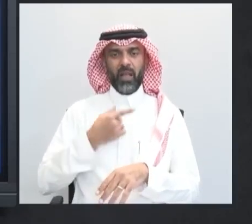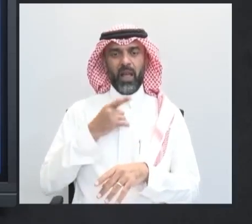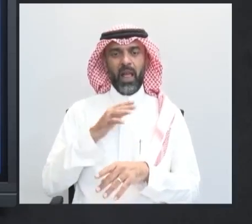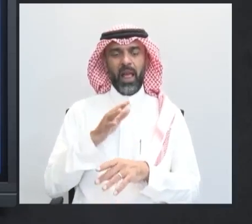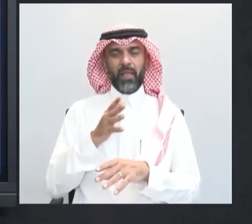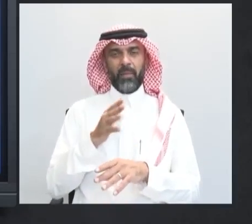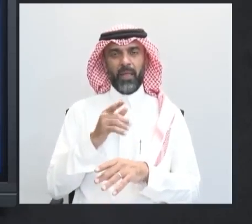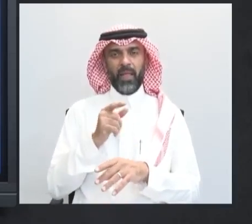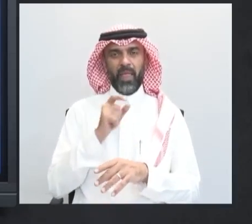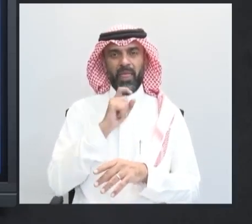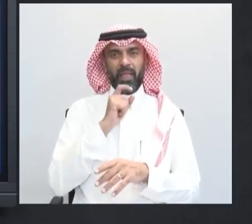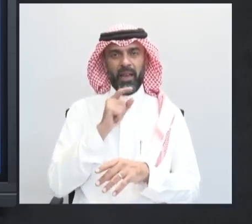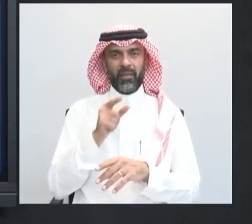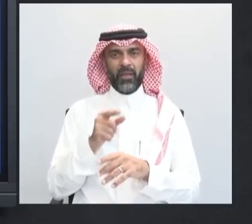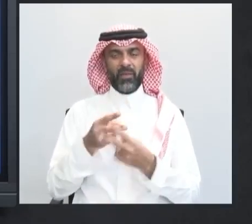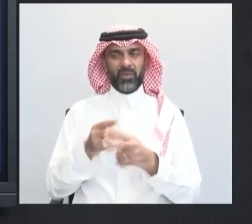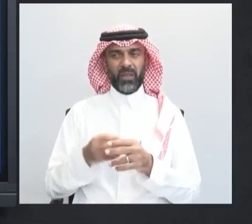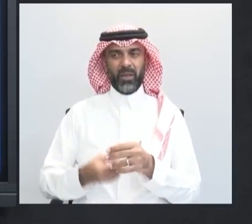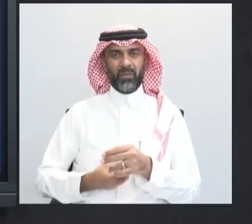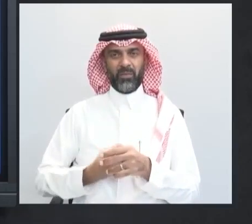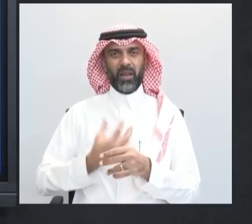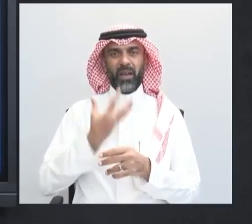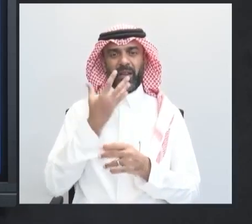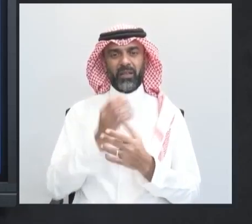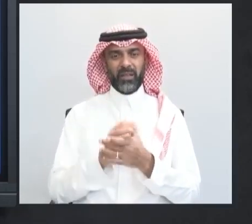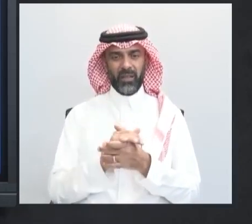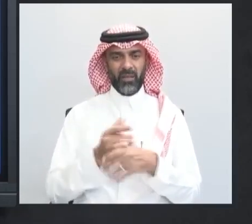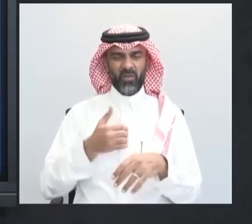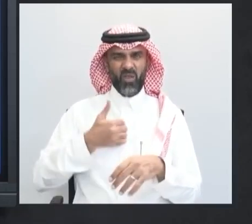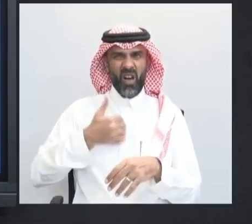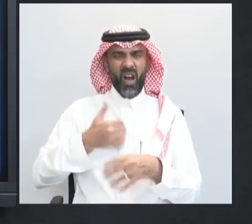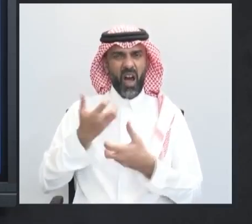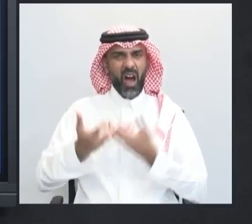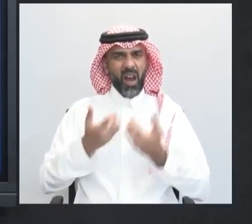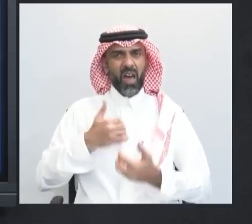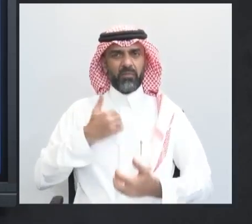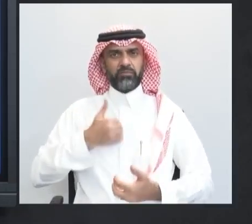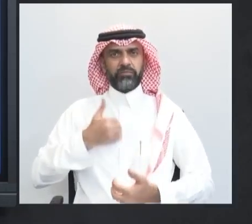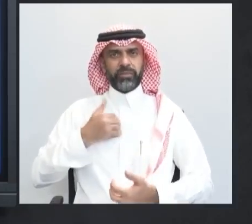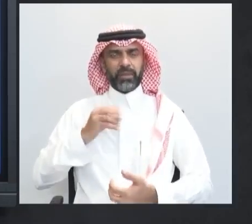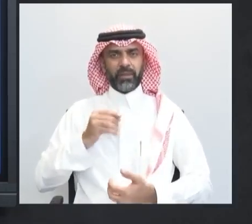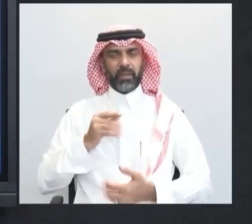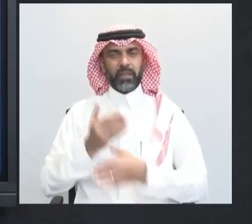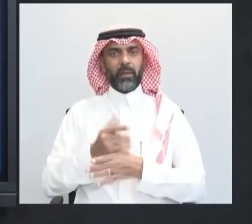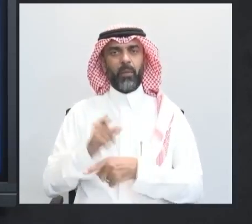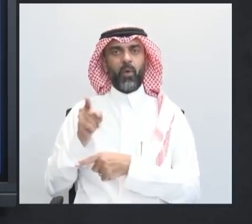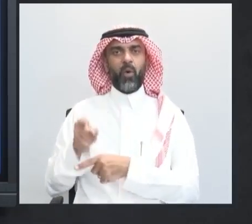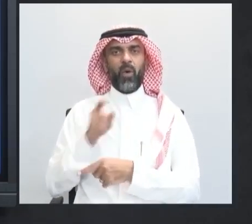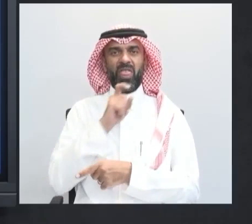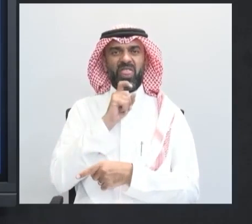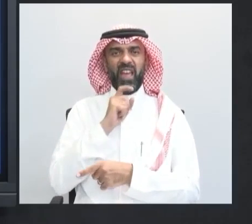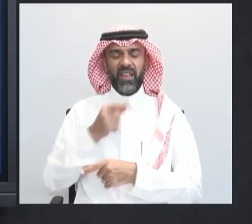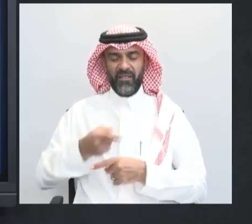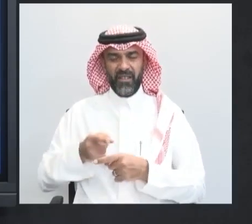العضله بدات تضعف سمحت بخروج هذه الاحماض يصبح هنالك حراره داخل هذه المنطقه والسبب هو ضعف